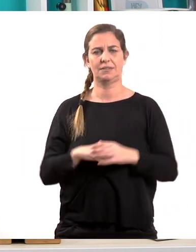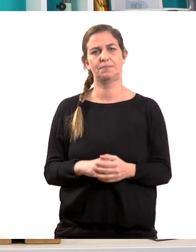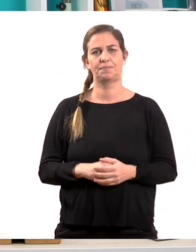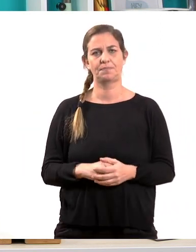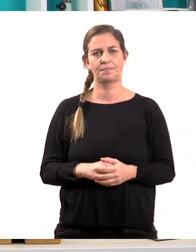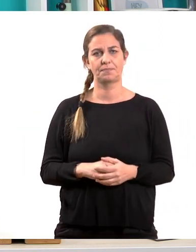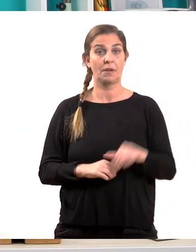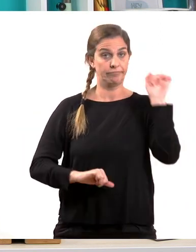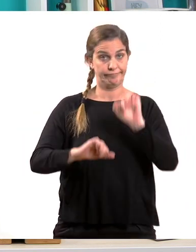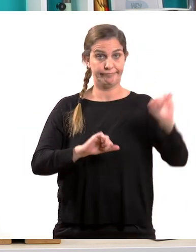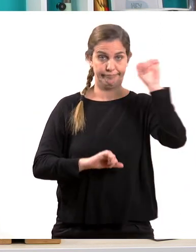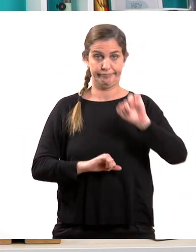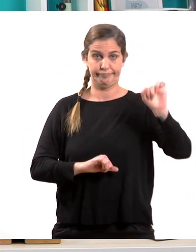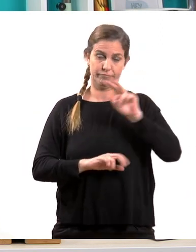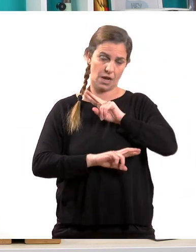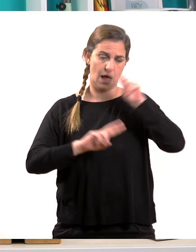να σβήσω αυτό.